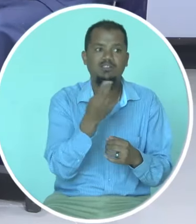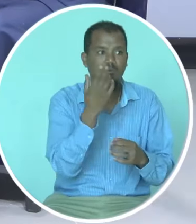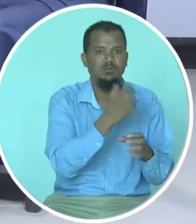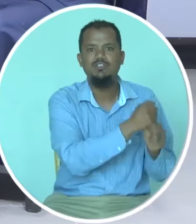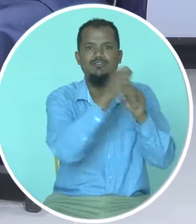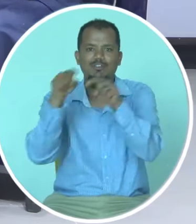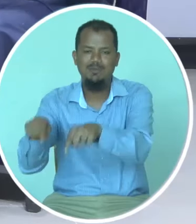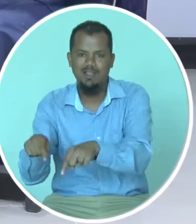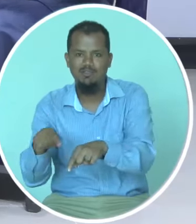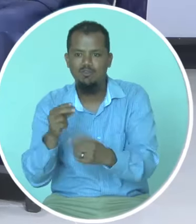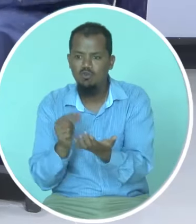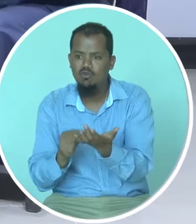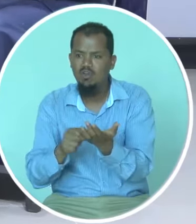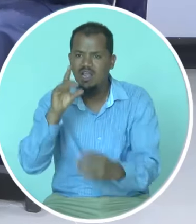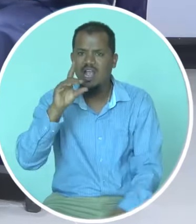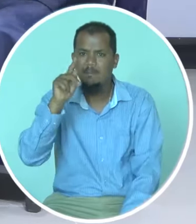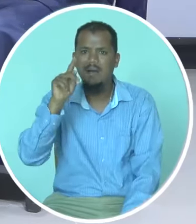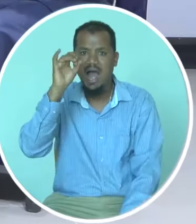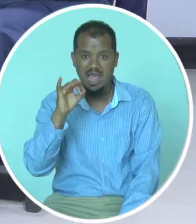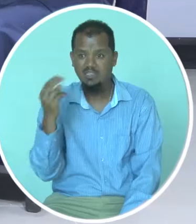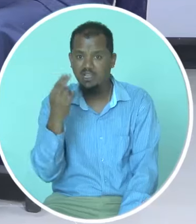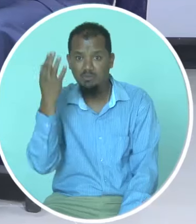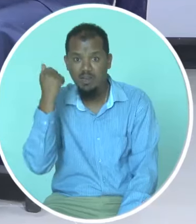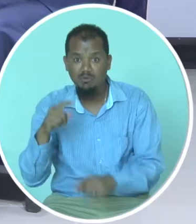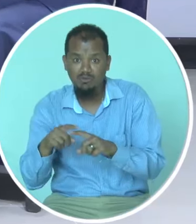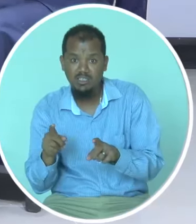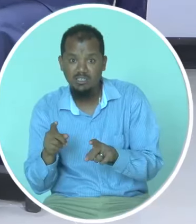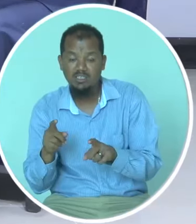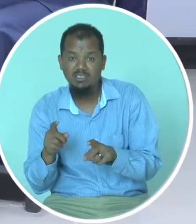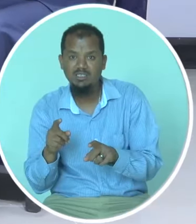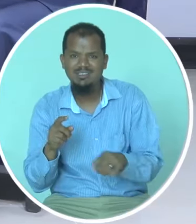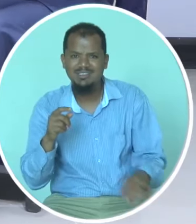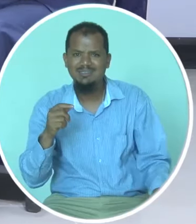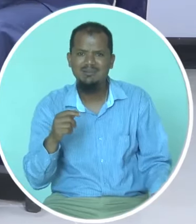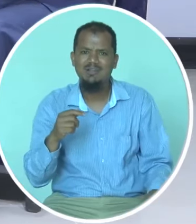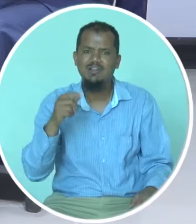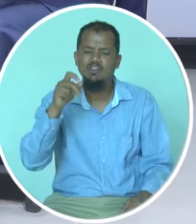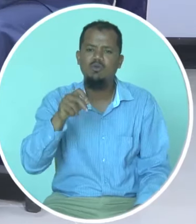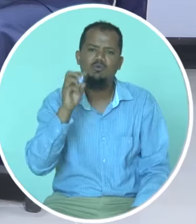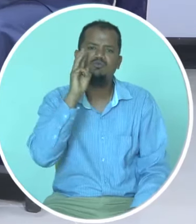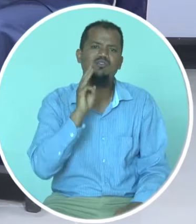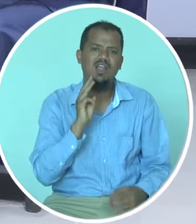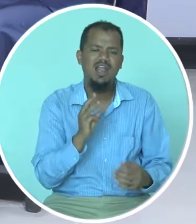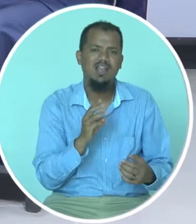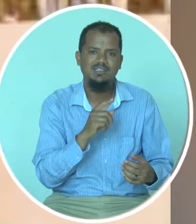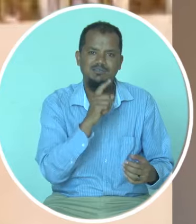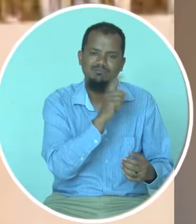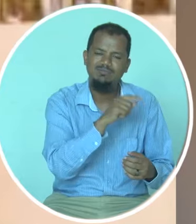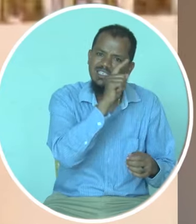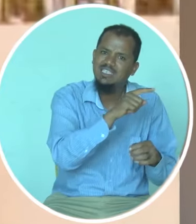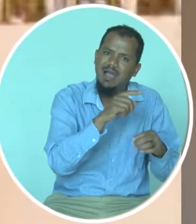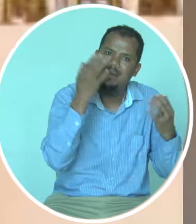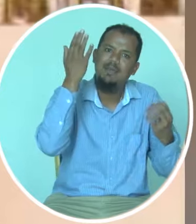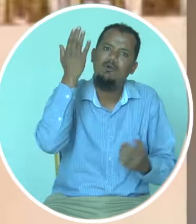ይመጣሉ ዩጋንዳ ካምፓላው ሲጠቀሙበት የነበረው ግን በማንነት ደቡብ ሱዳናውያን ናቸው ግን